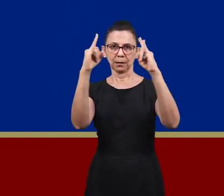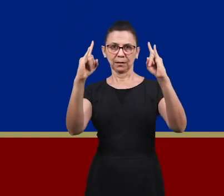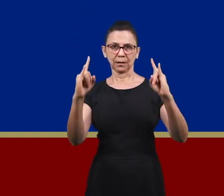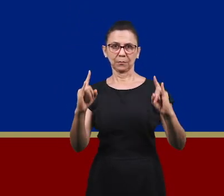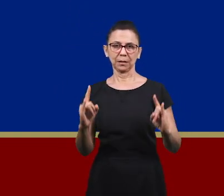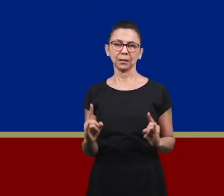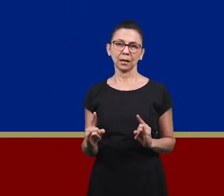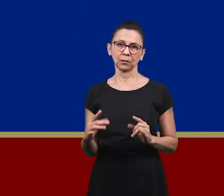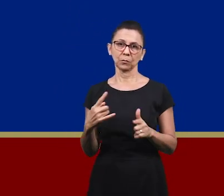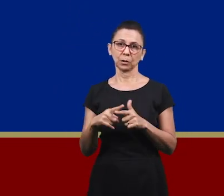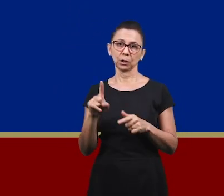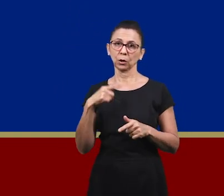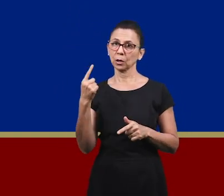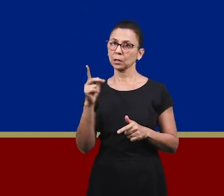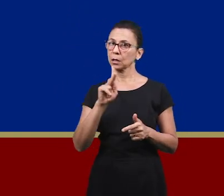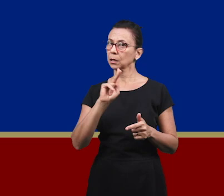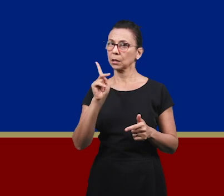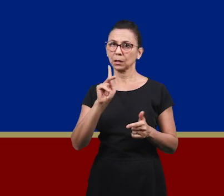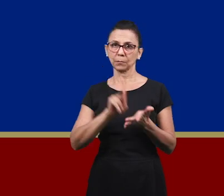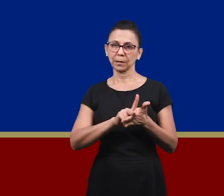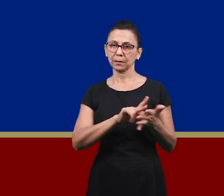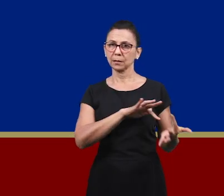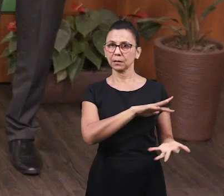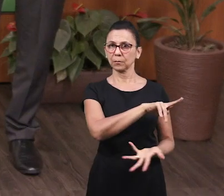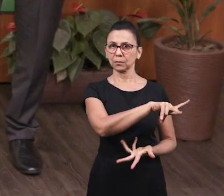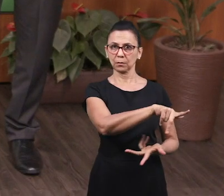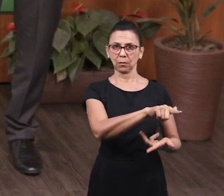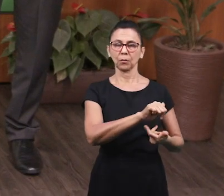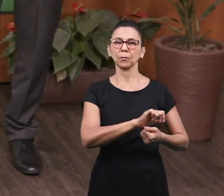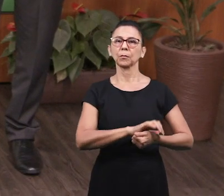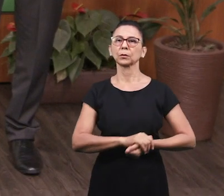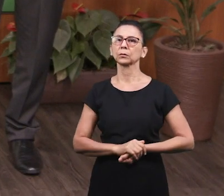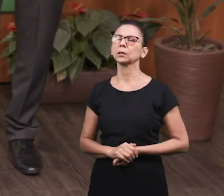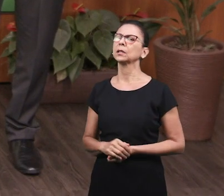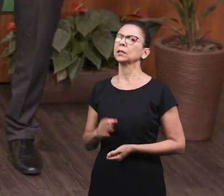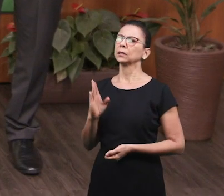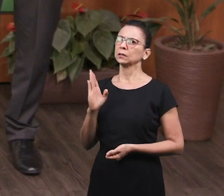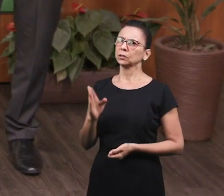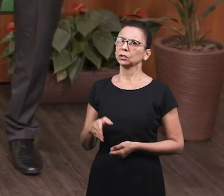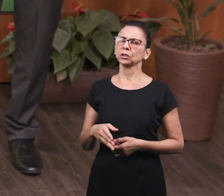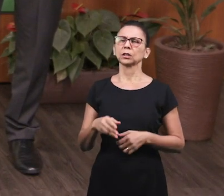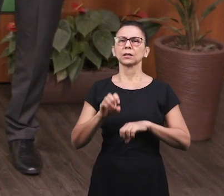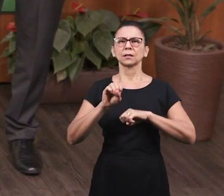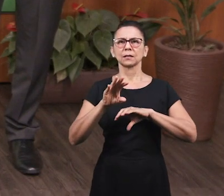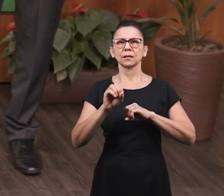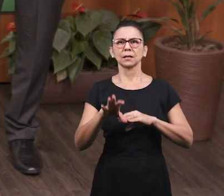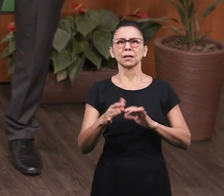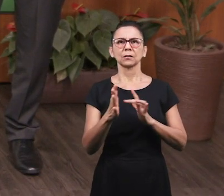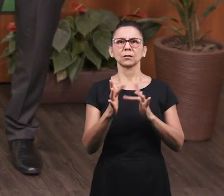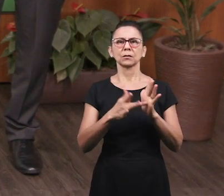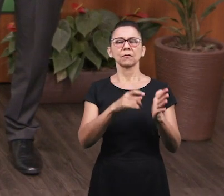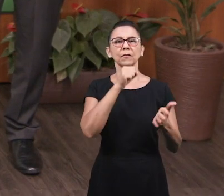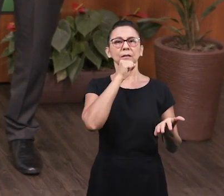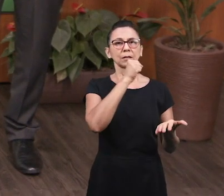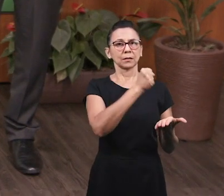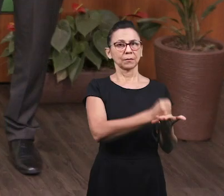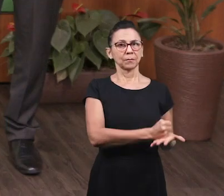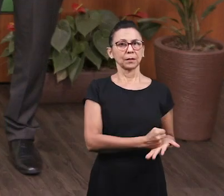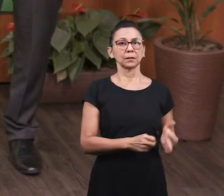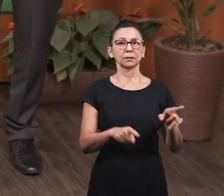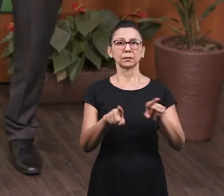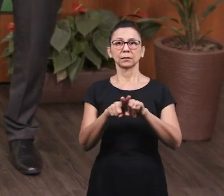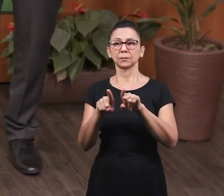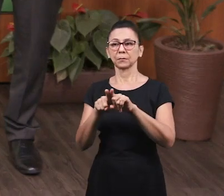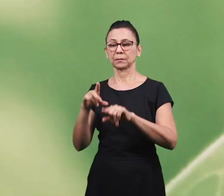car nous ne sommes plus de ce monde. Nous avons parlé sur Jésus à l'Ancien Testament et le